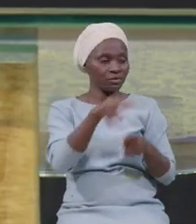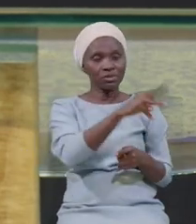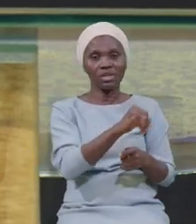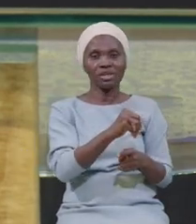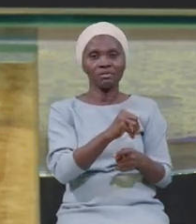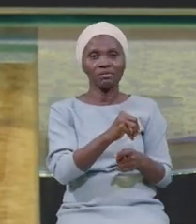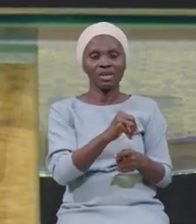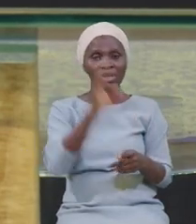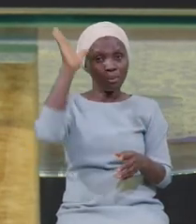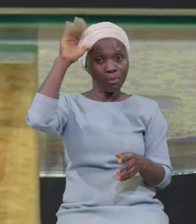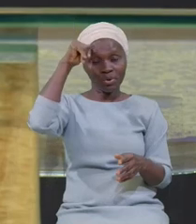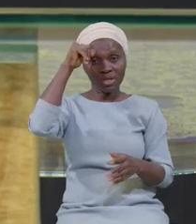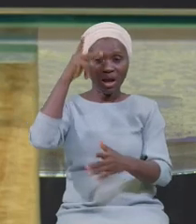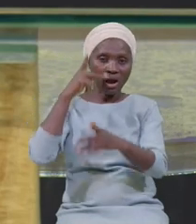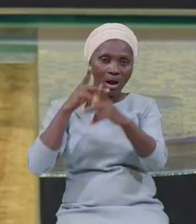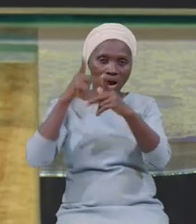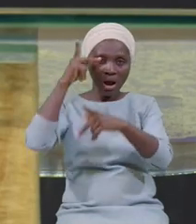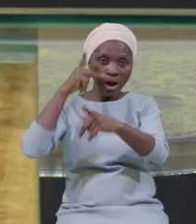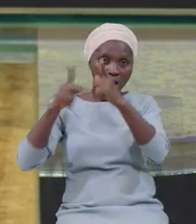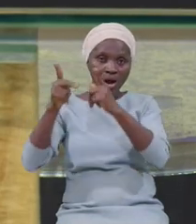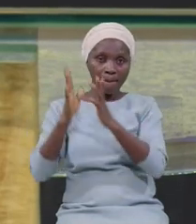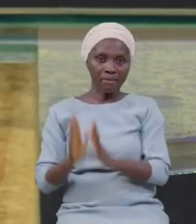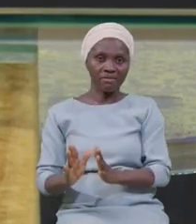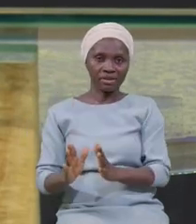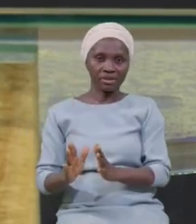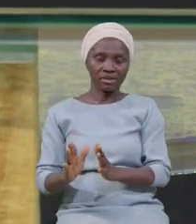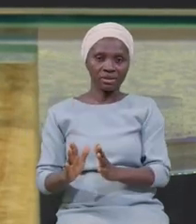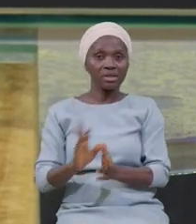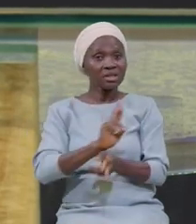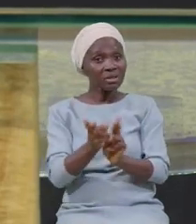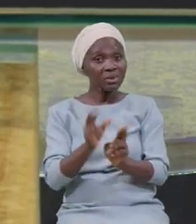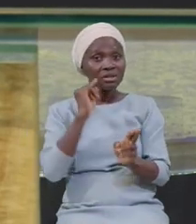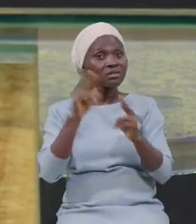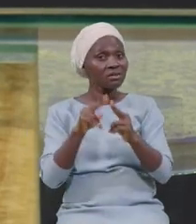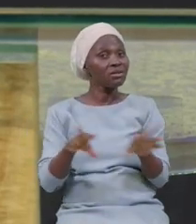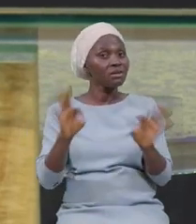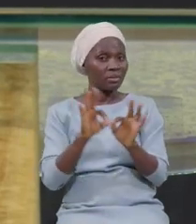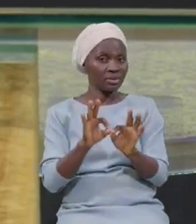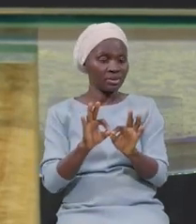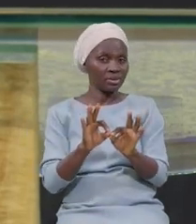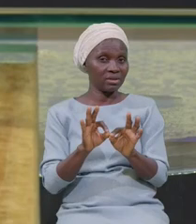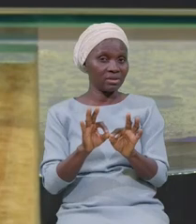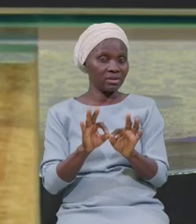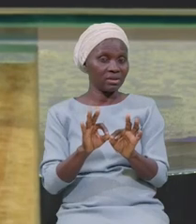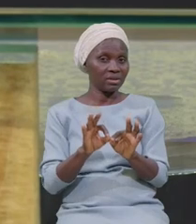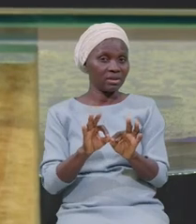Le prophète prodigue. La repentance est nécessaire.